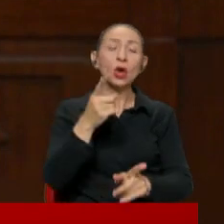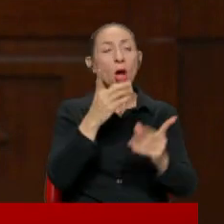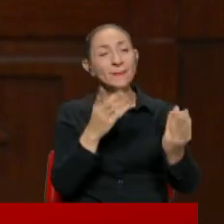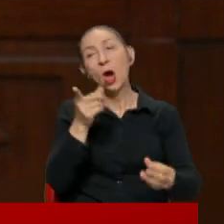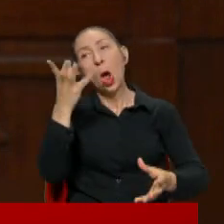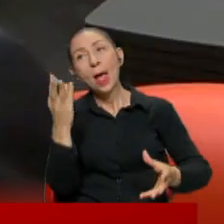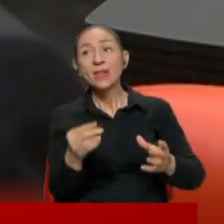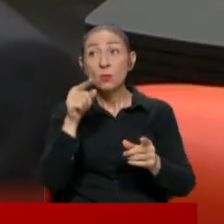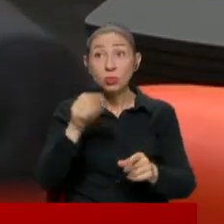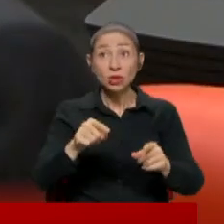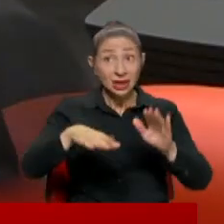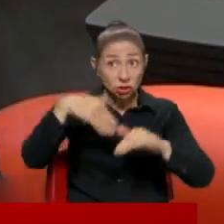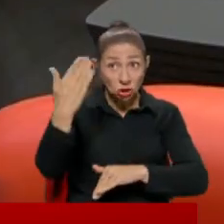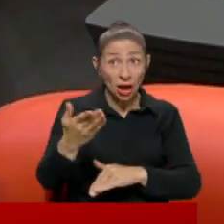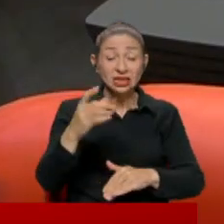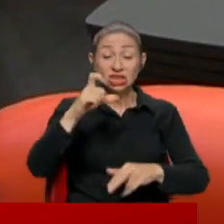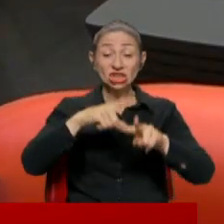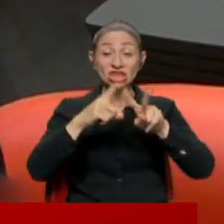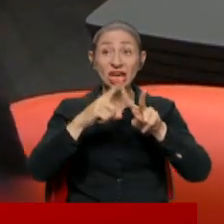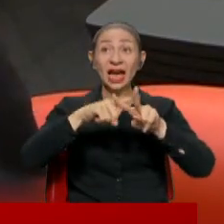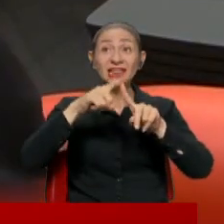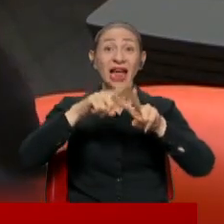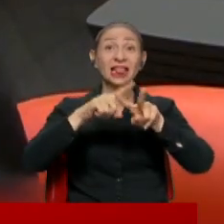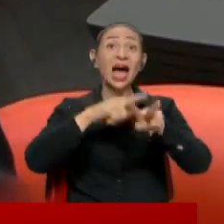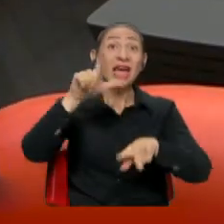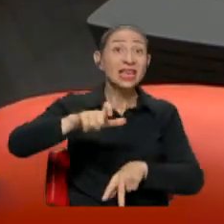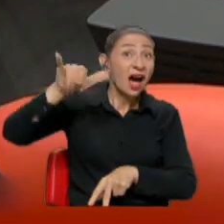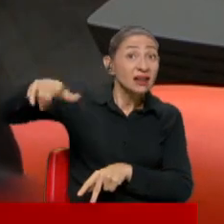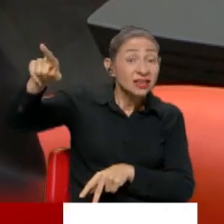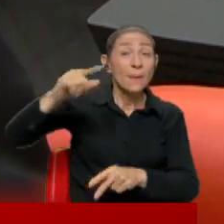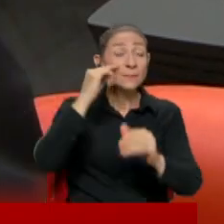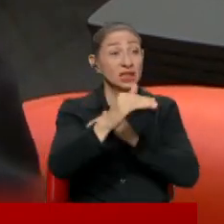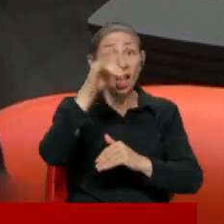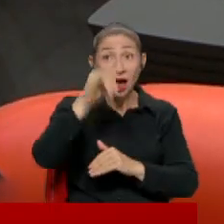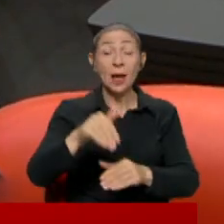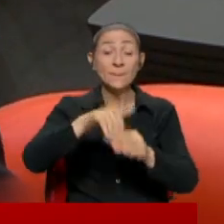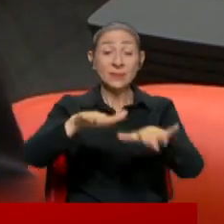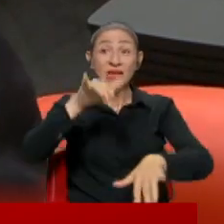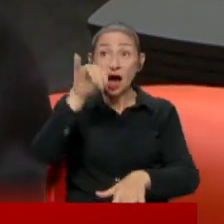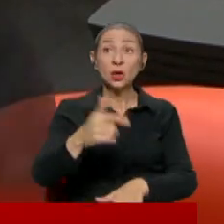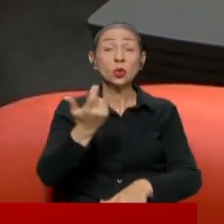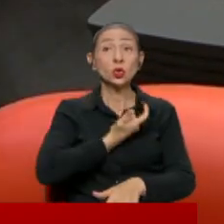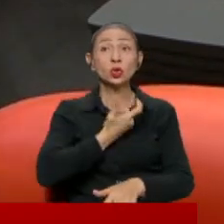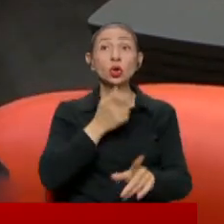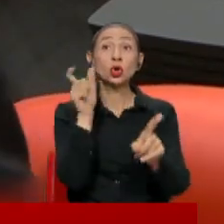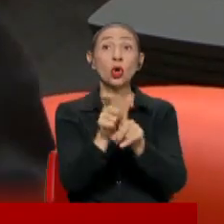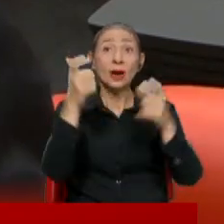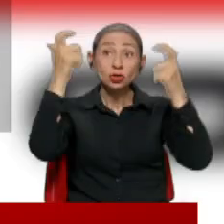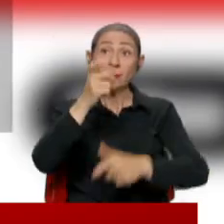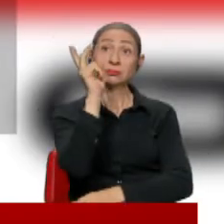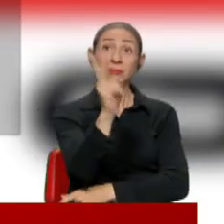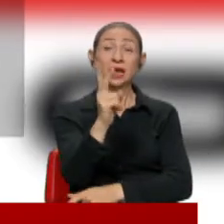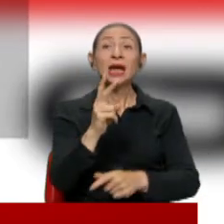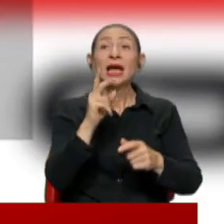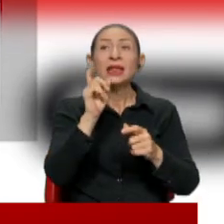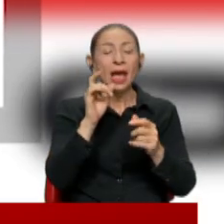hadi bu olabilir ama buradan sonra Can Atalay'ın hakkını, milletin hakkını, meclisin hakkını, hukukunu korumak size düşüyor.